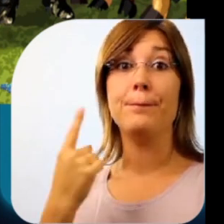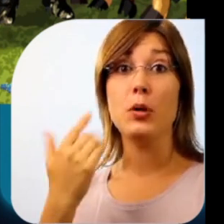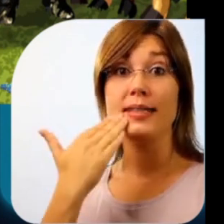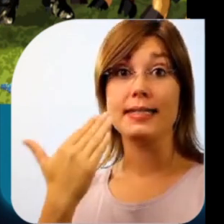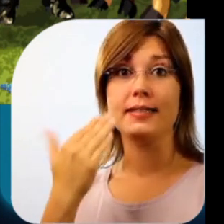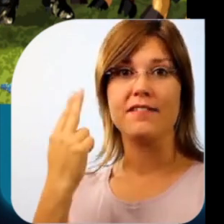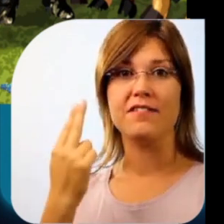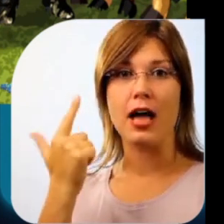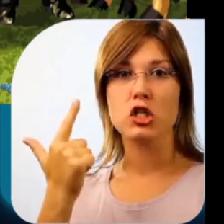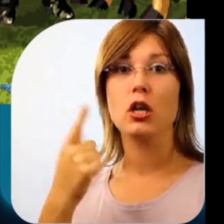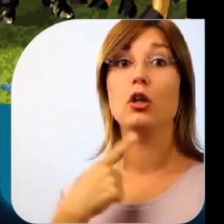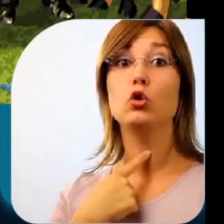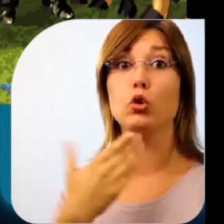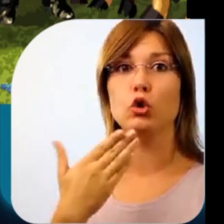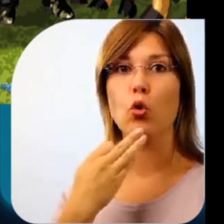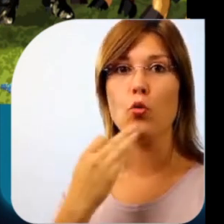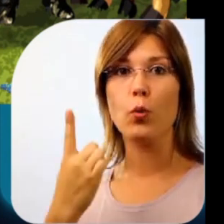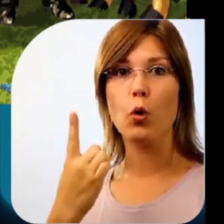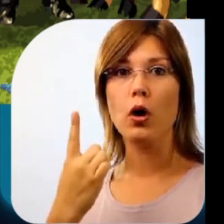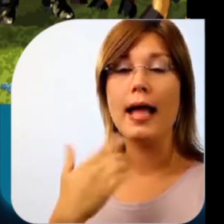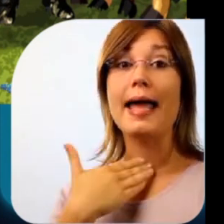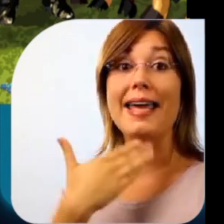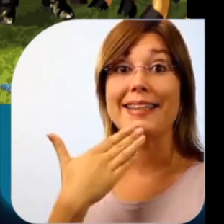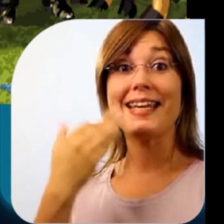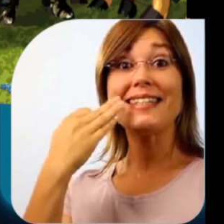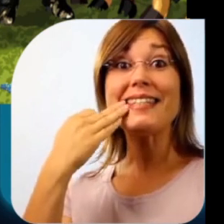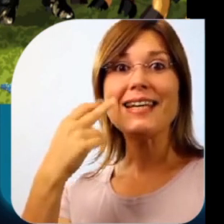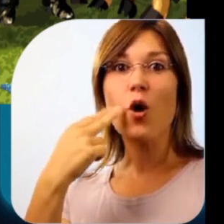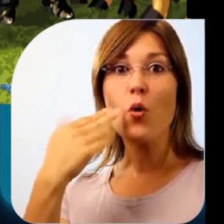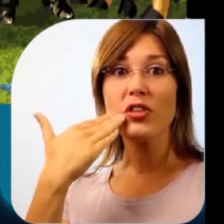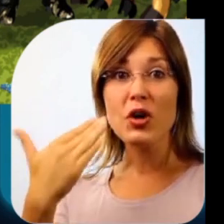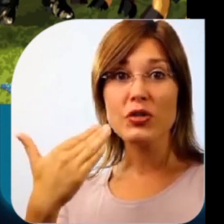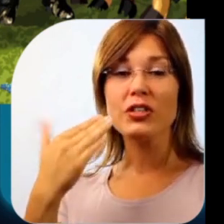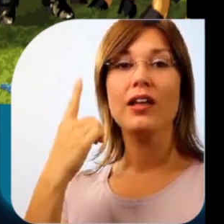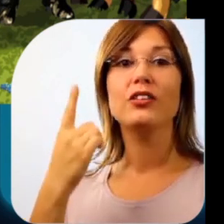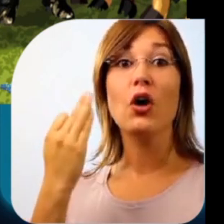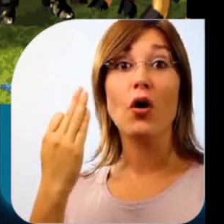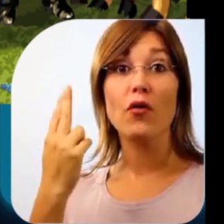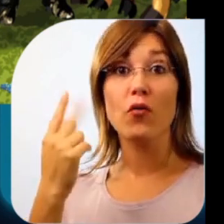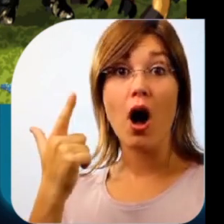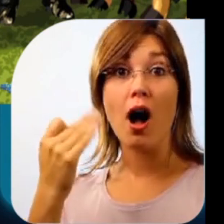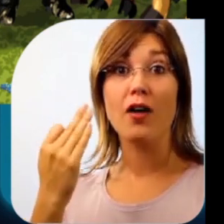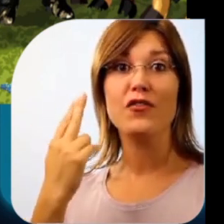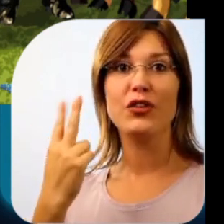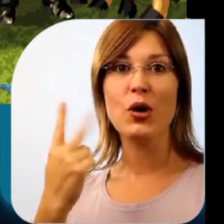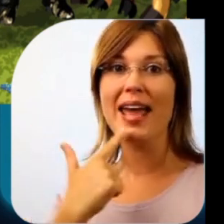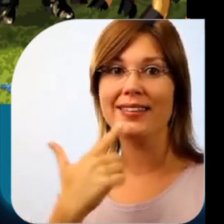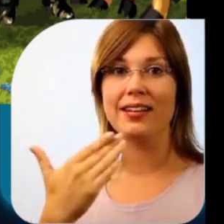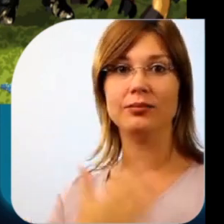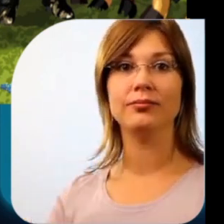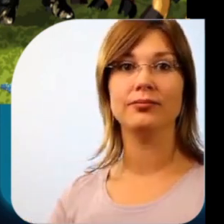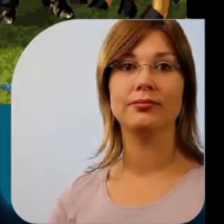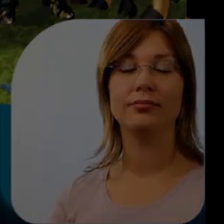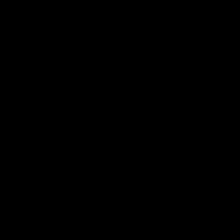Les petites vaches du troupeau étaient si contentes de revoir